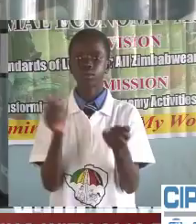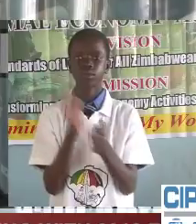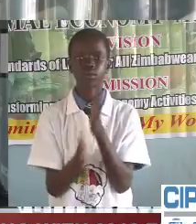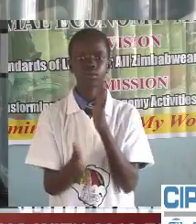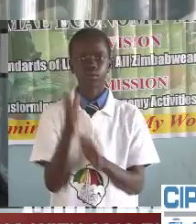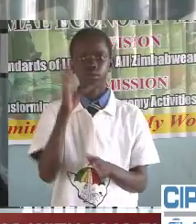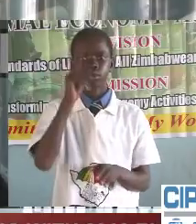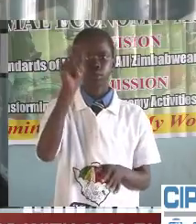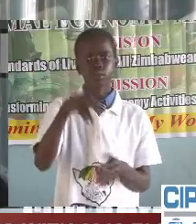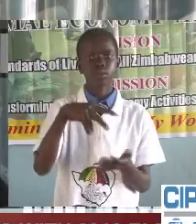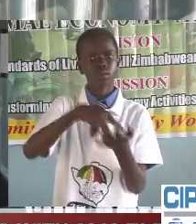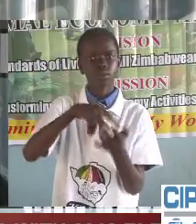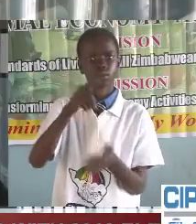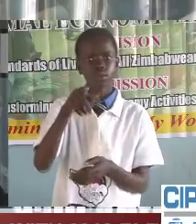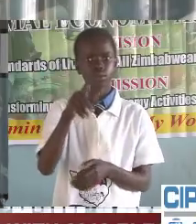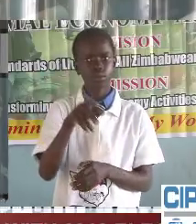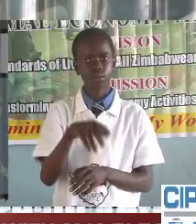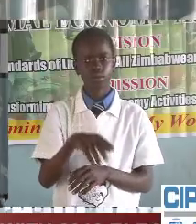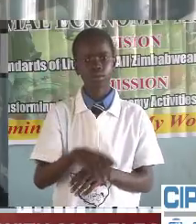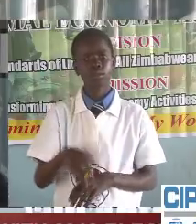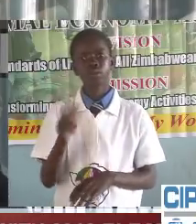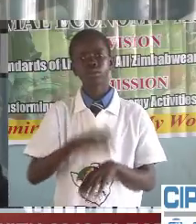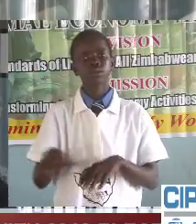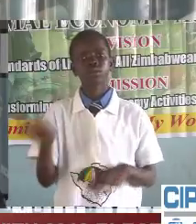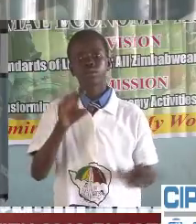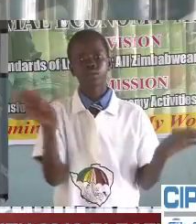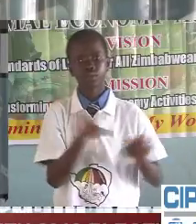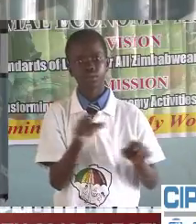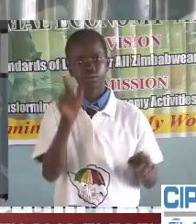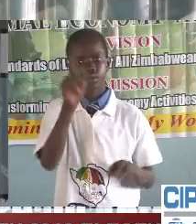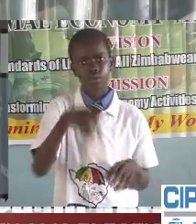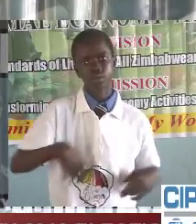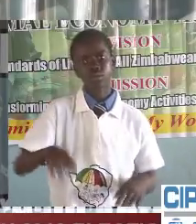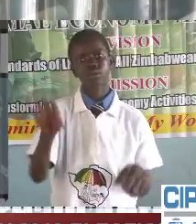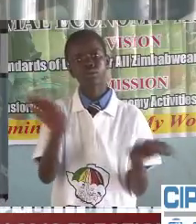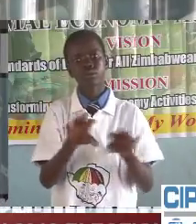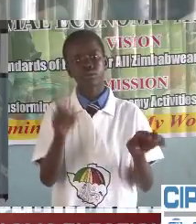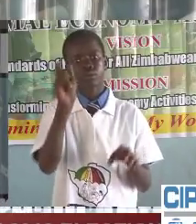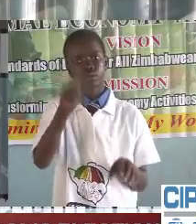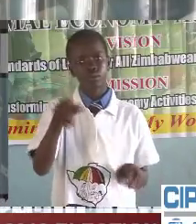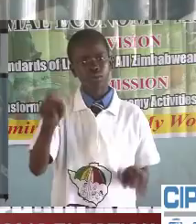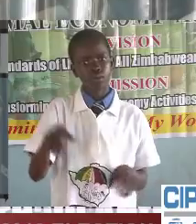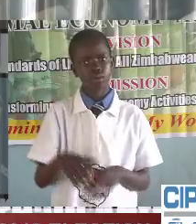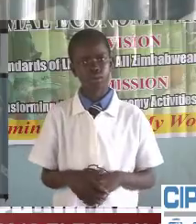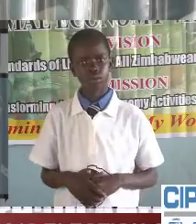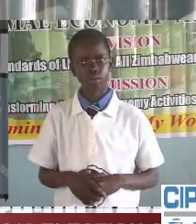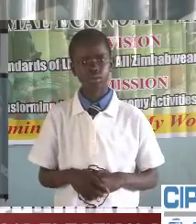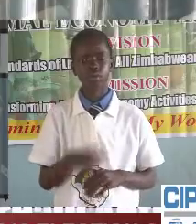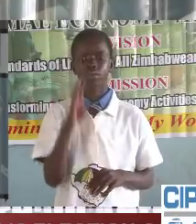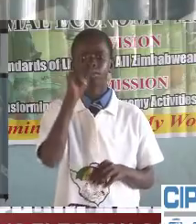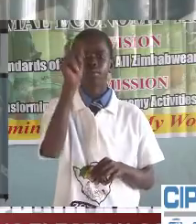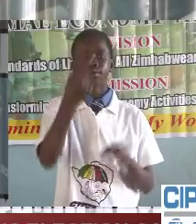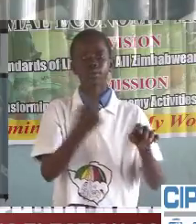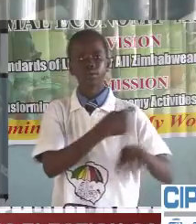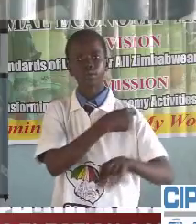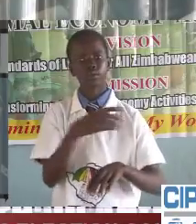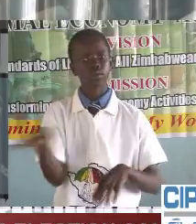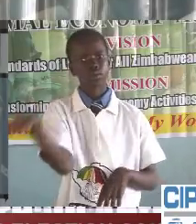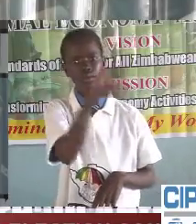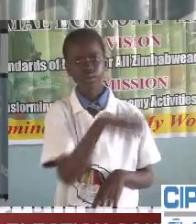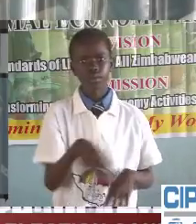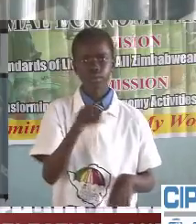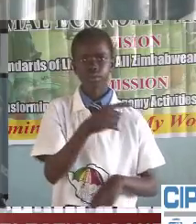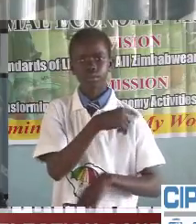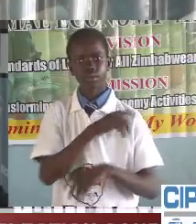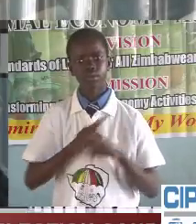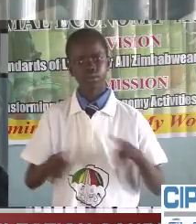ivavo tichavamirira, uye vanhu vedisabled kana tapinda mukanzo tichaona kuti pazvipatara zvose nemakliniki ari